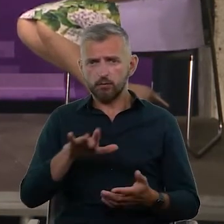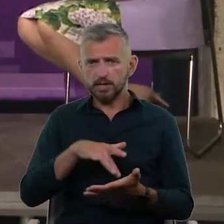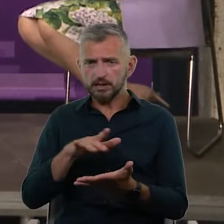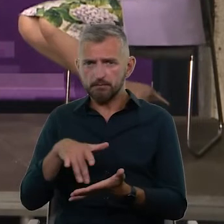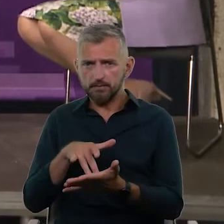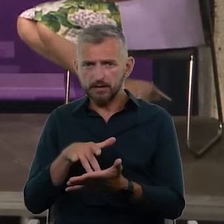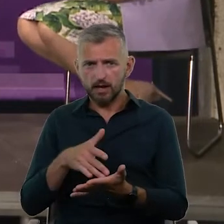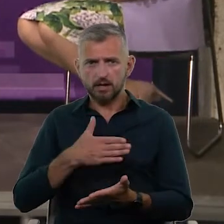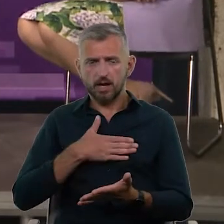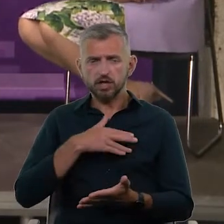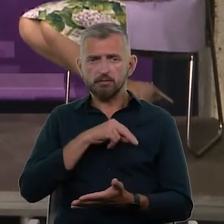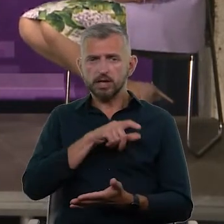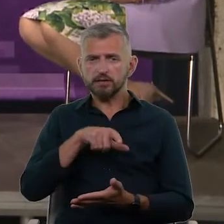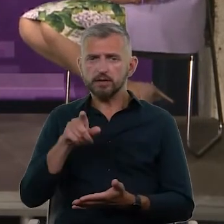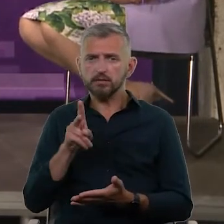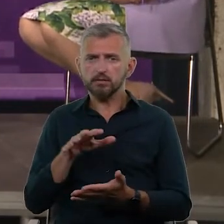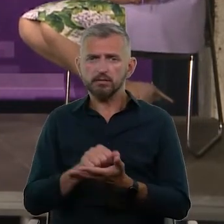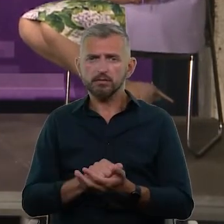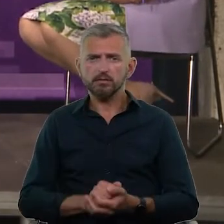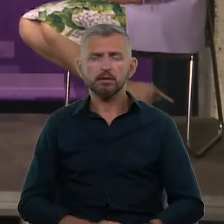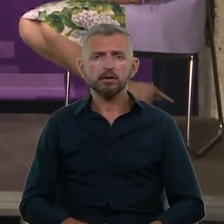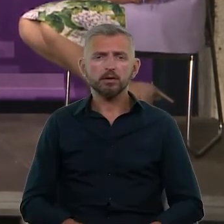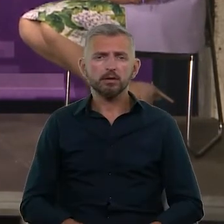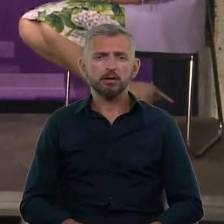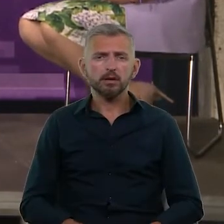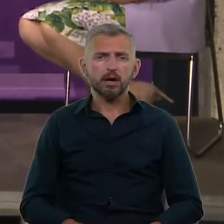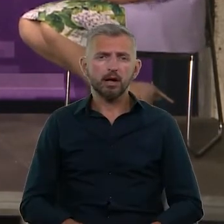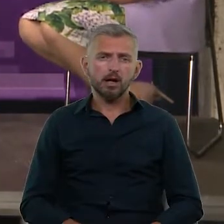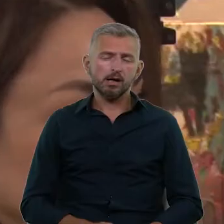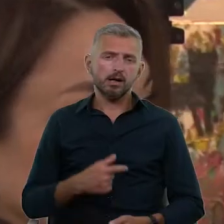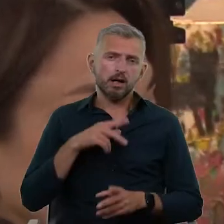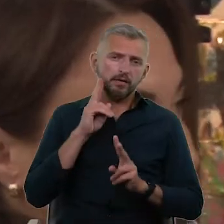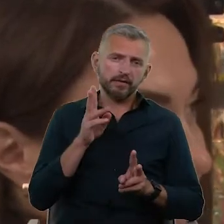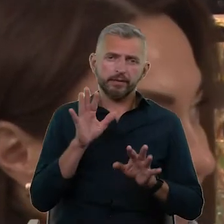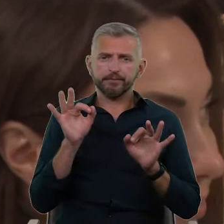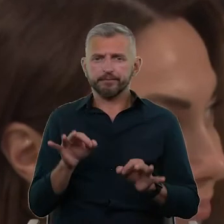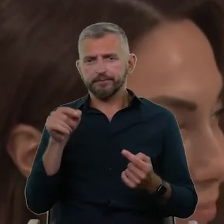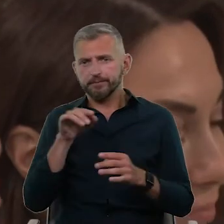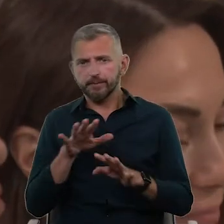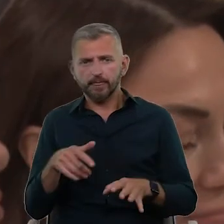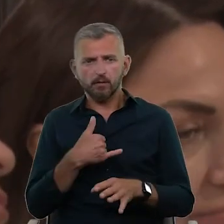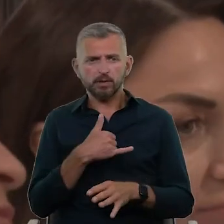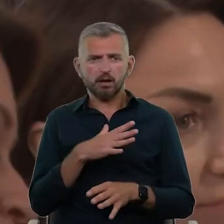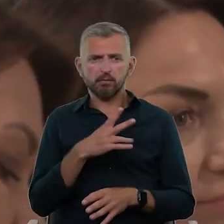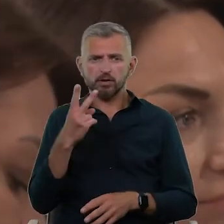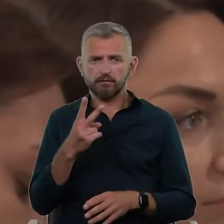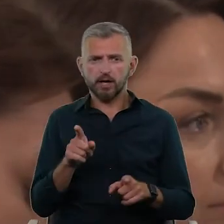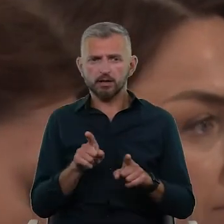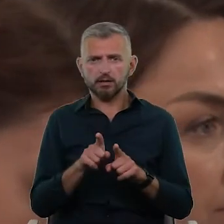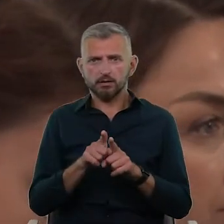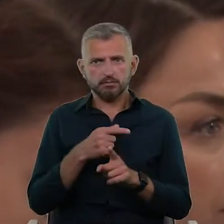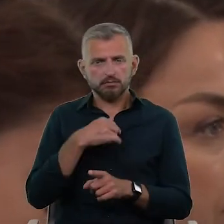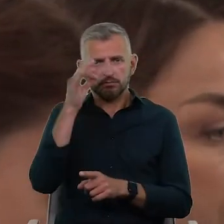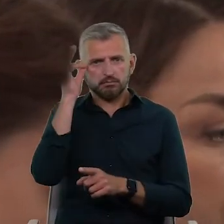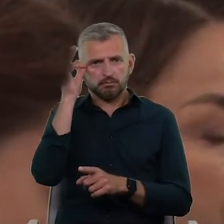міст, якраз наші працівниці, які займаються. Воно буде просто вторично. У мене просто було два таких флешбеки